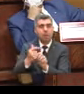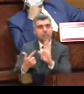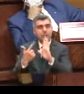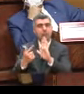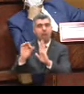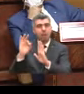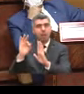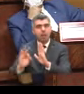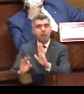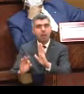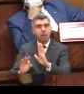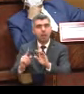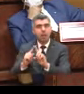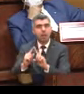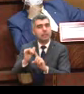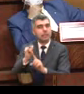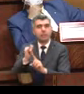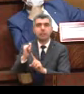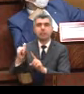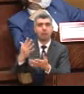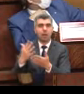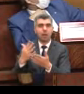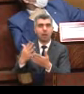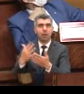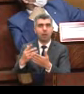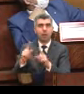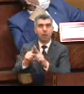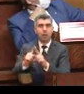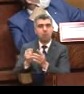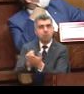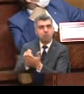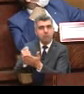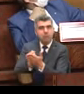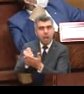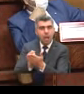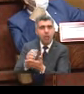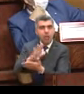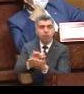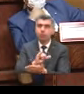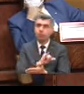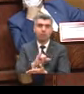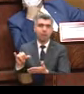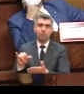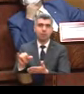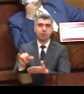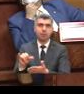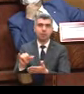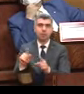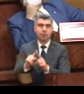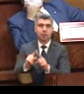تولي رسميه وهاد الناس ما يخضعوش للمباراه. ما يمكنش نقارنوا